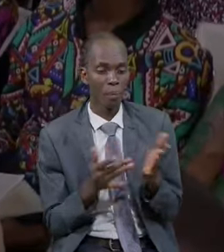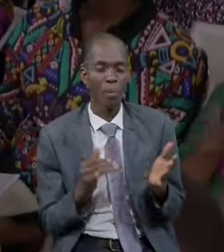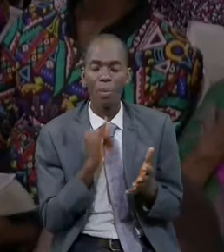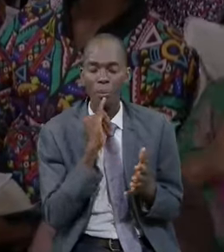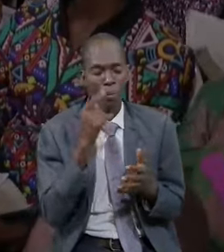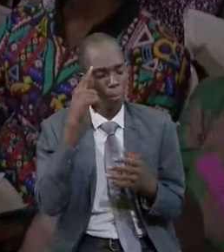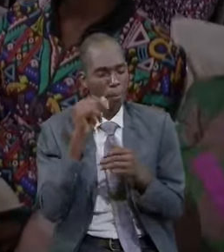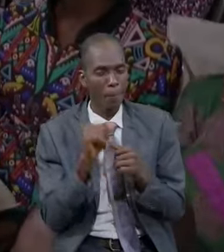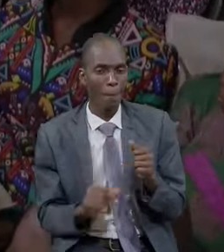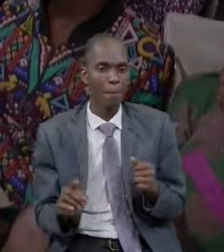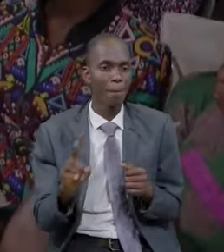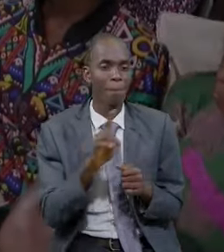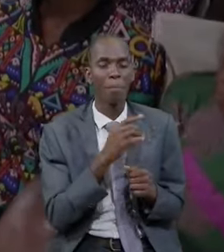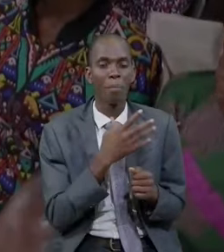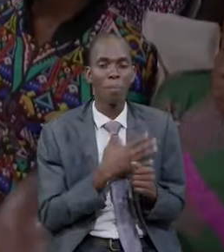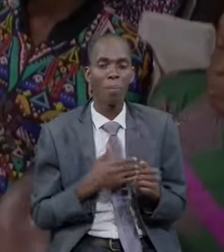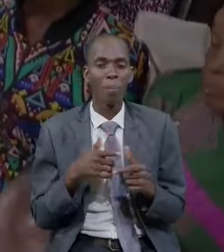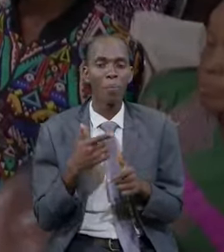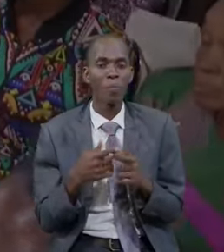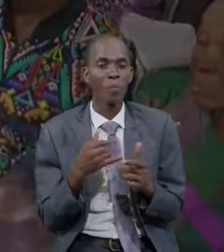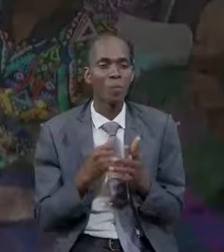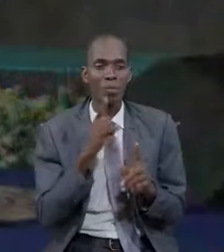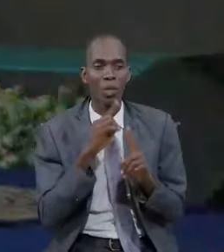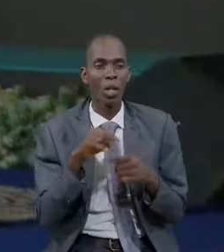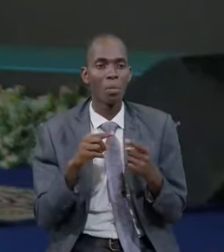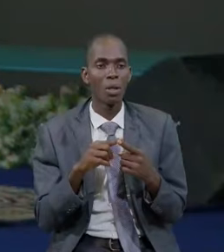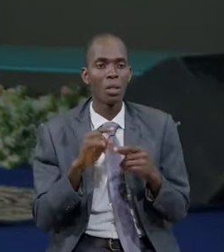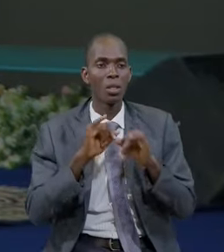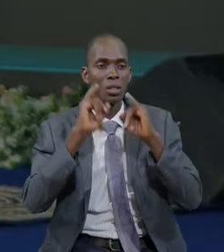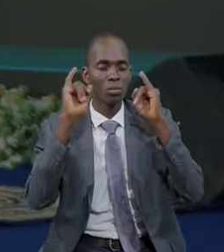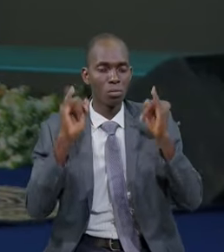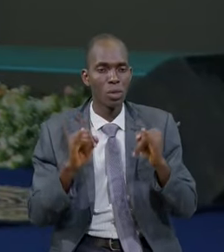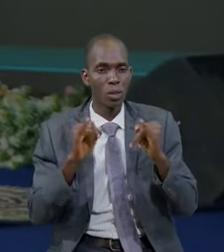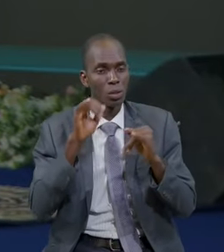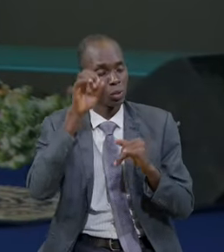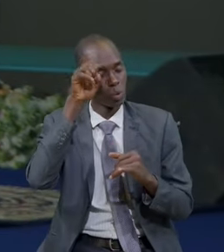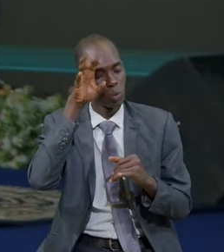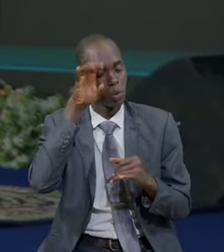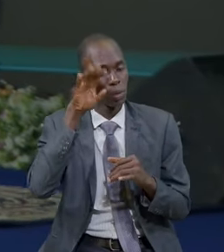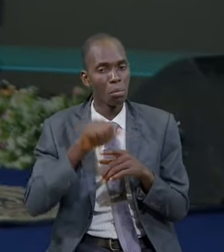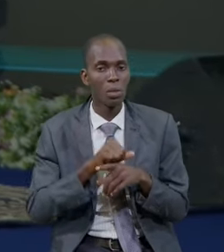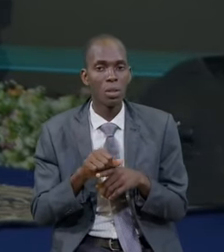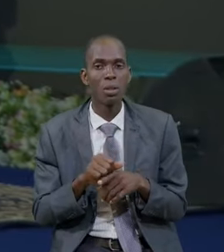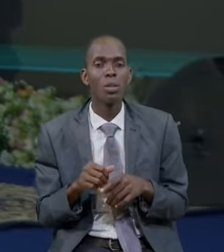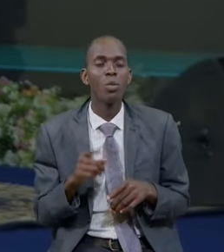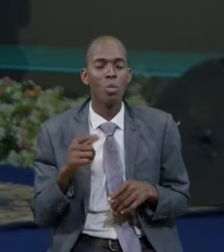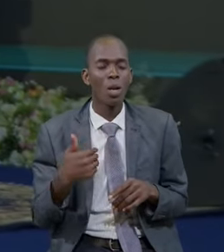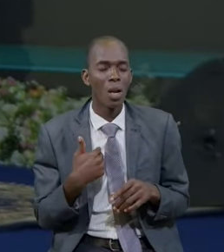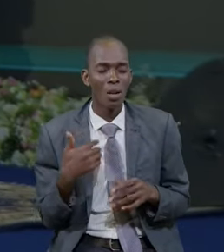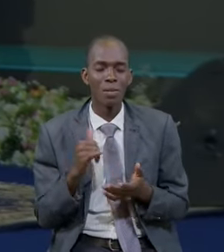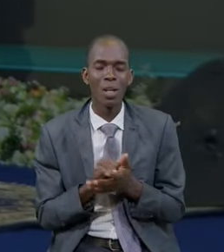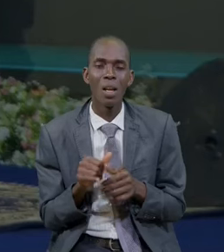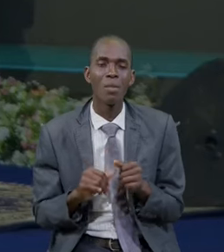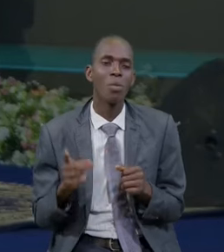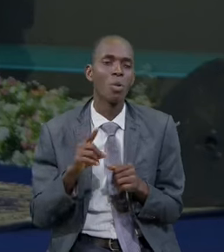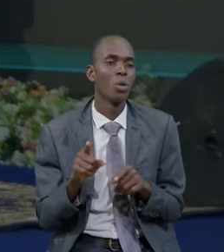dit l'idolâtrie, et il dit la magie, la sorcellerie. Ils ont ça partout également.